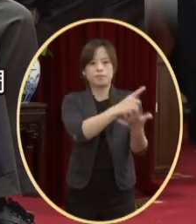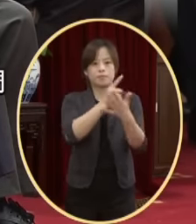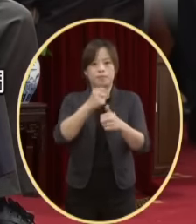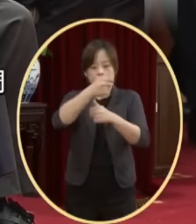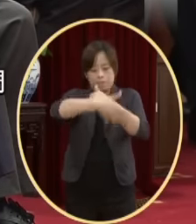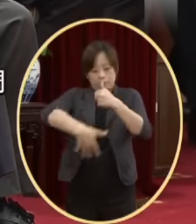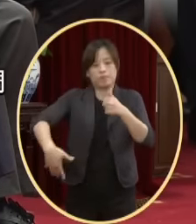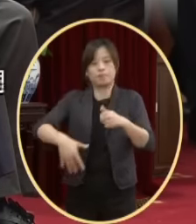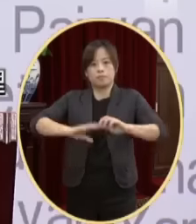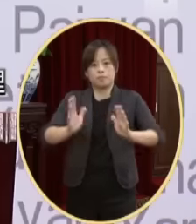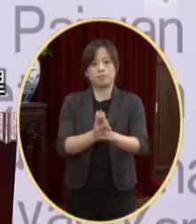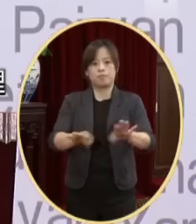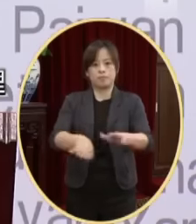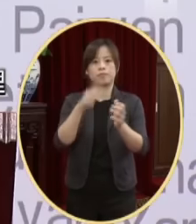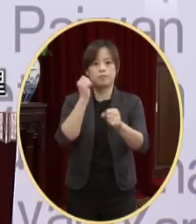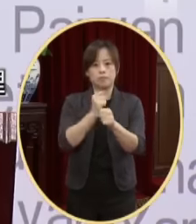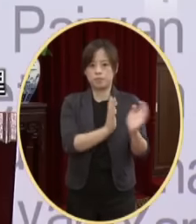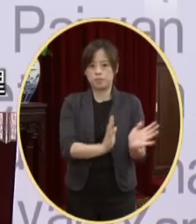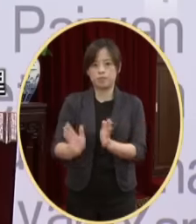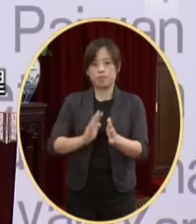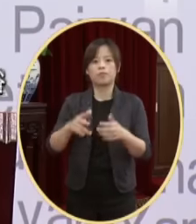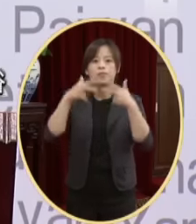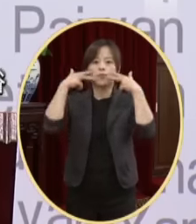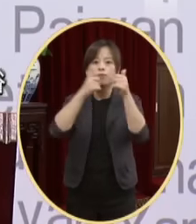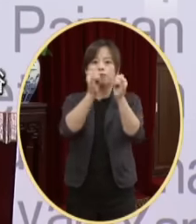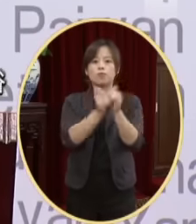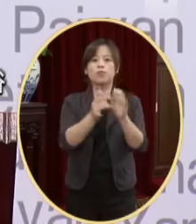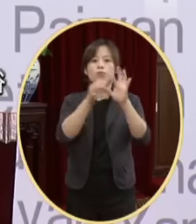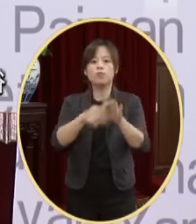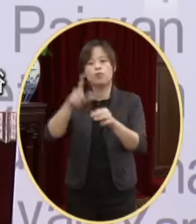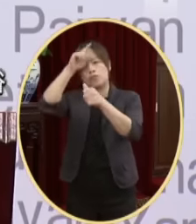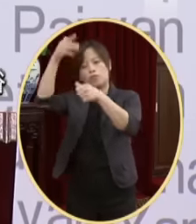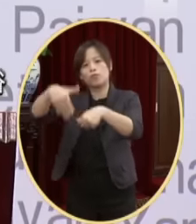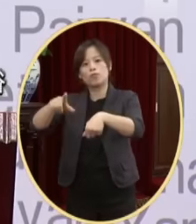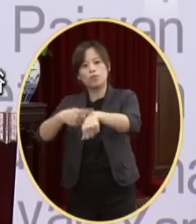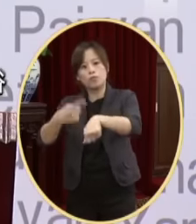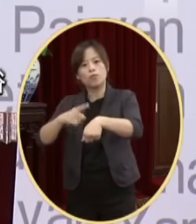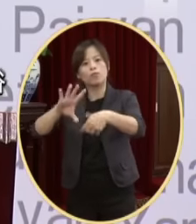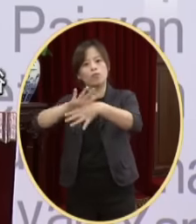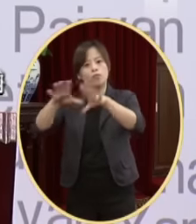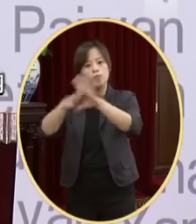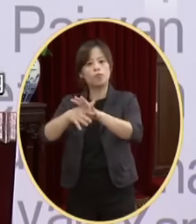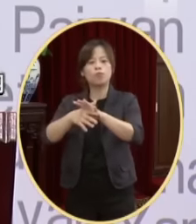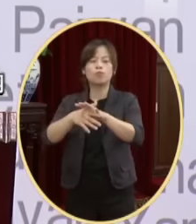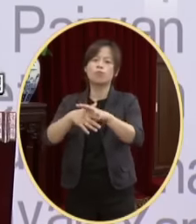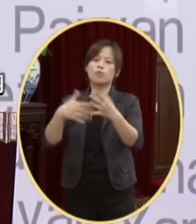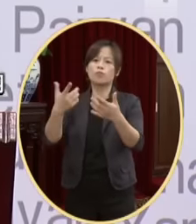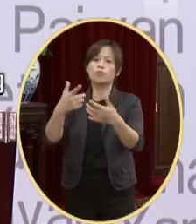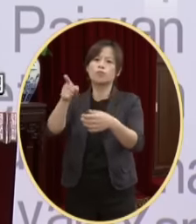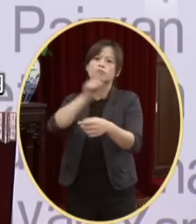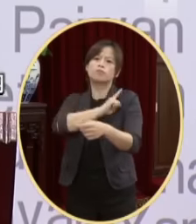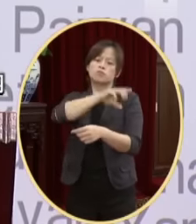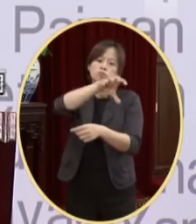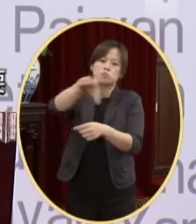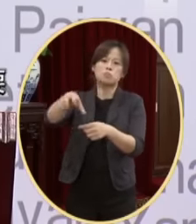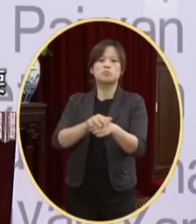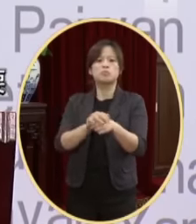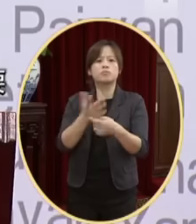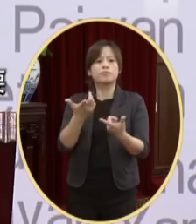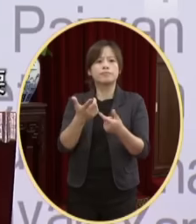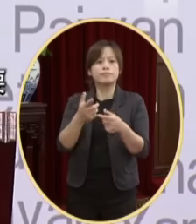门立刻着手整理原住民族因为传统的习俗在传统的领域内基于